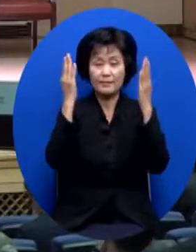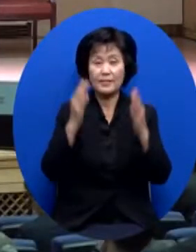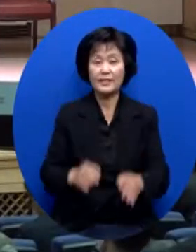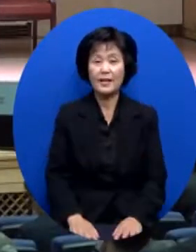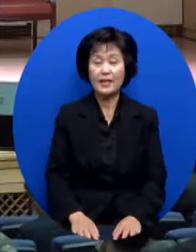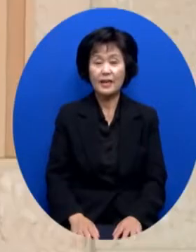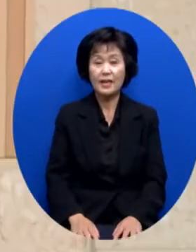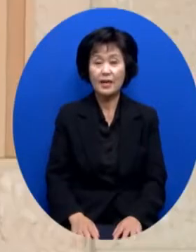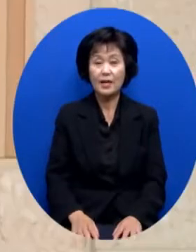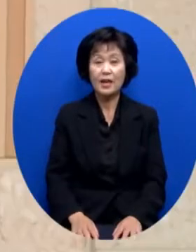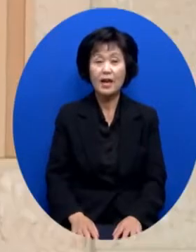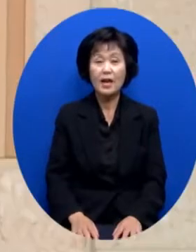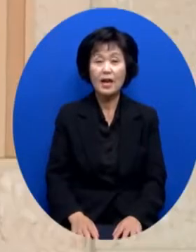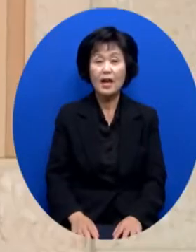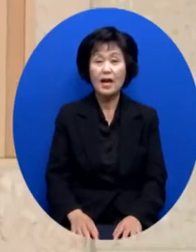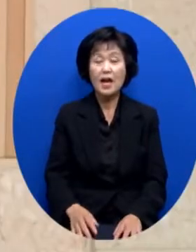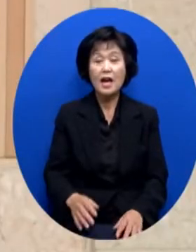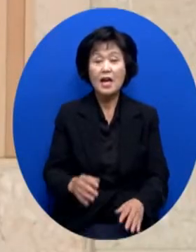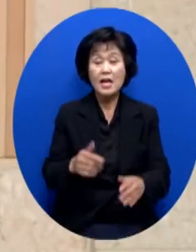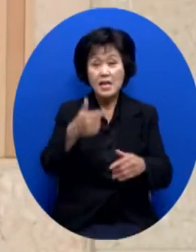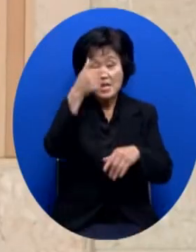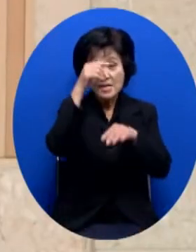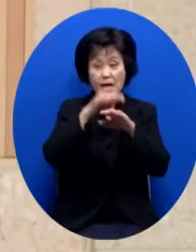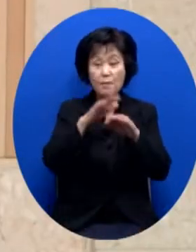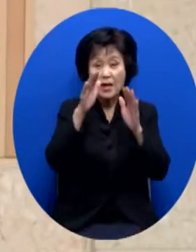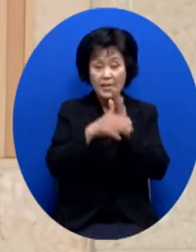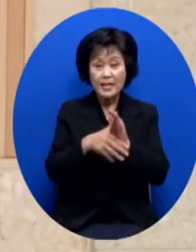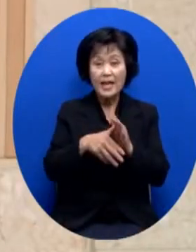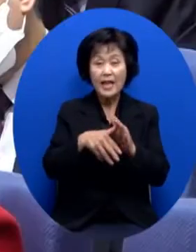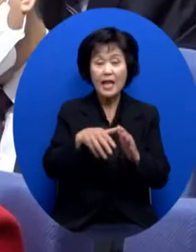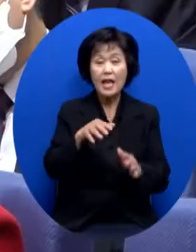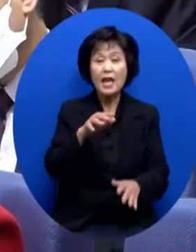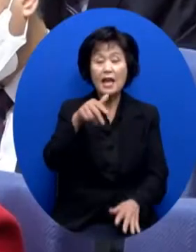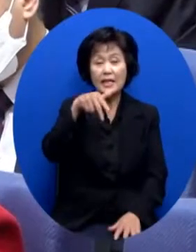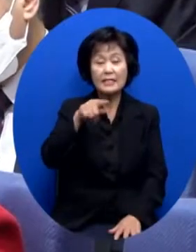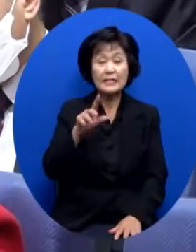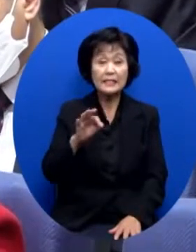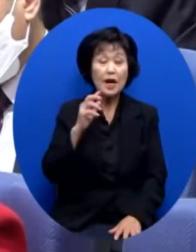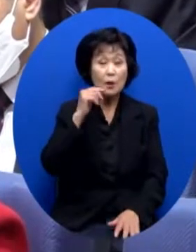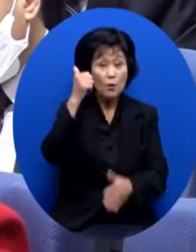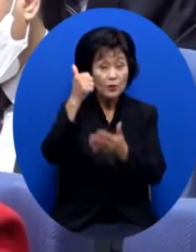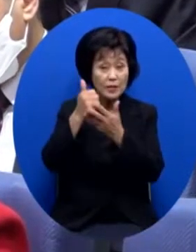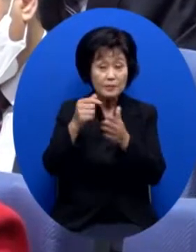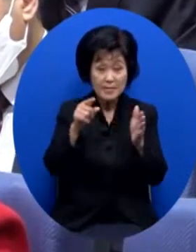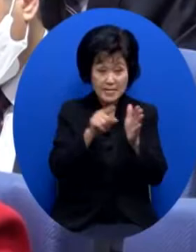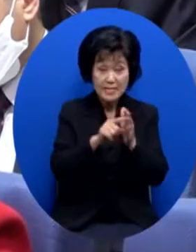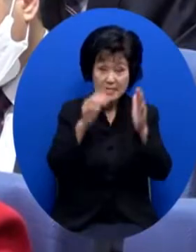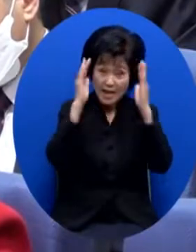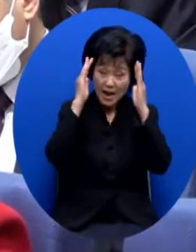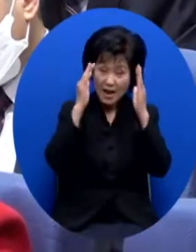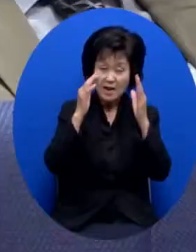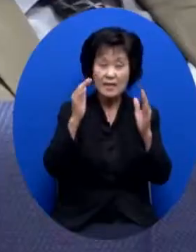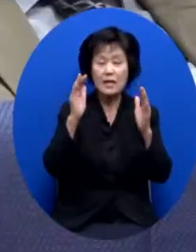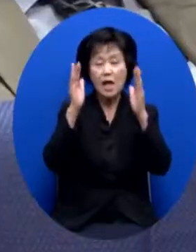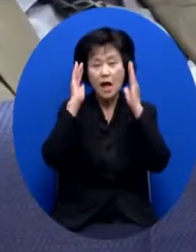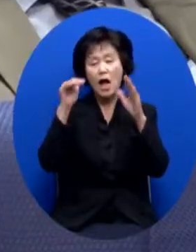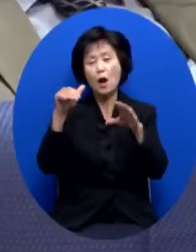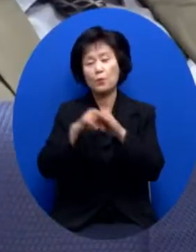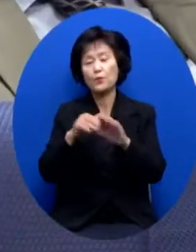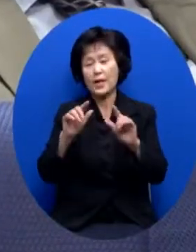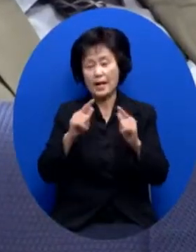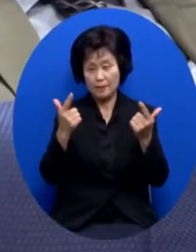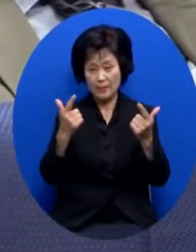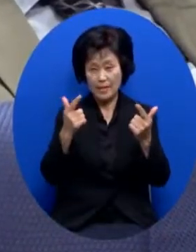소기천 회장의 사회로 시작한 개회예배에서 백석대 장종현 총장은 신학은 학문이 아닙니다라는 제목의 영상설교와